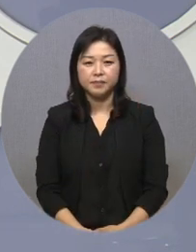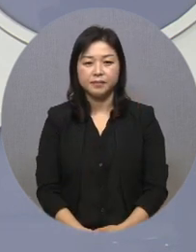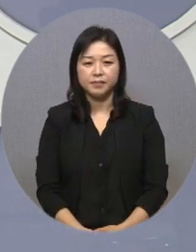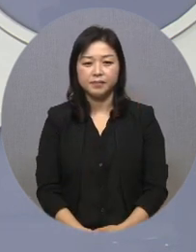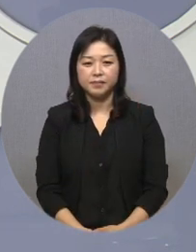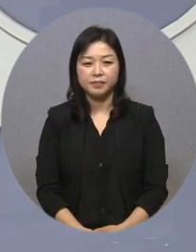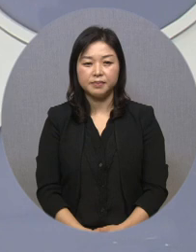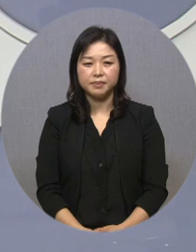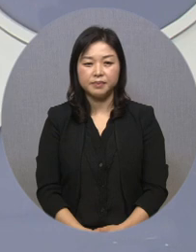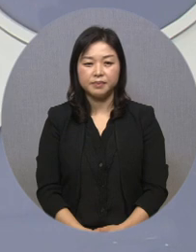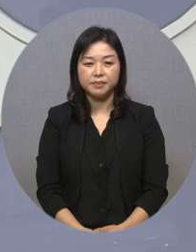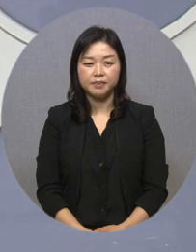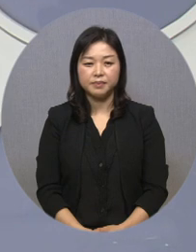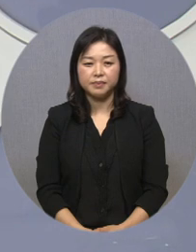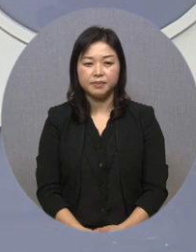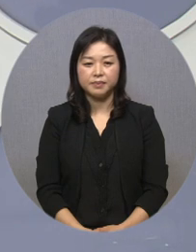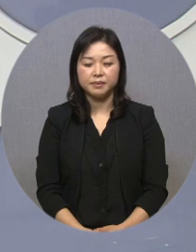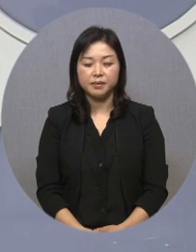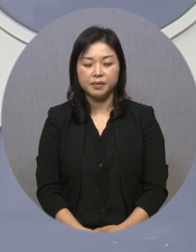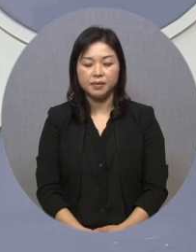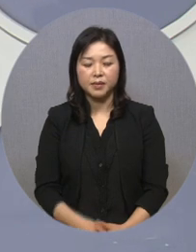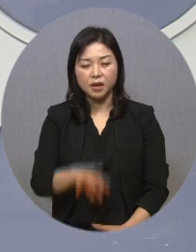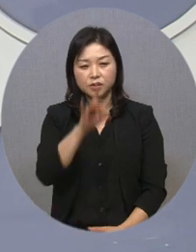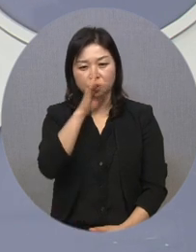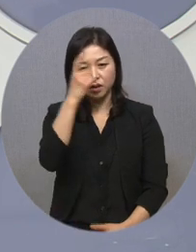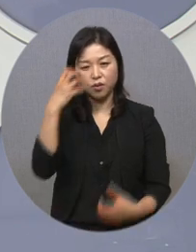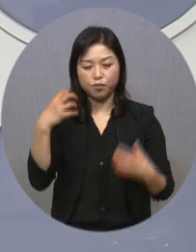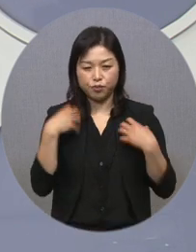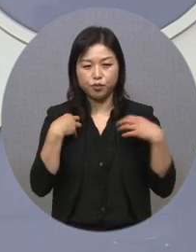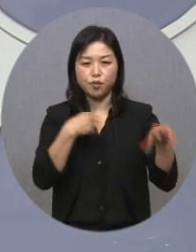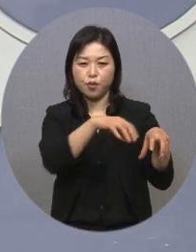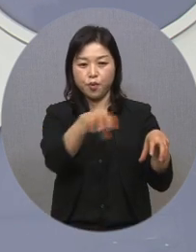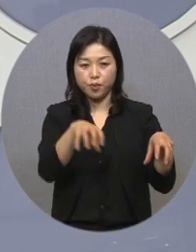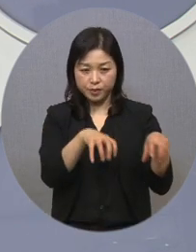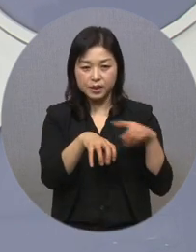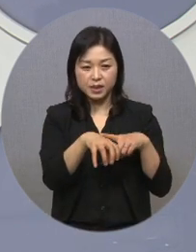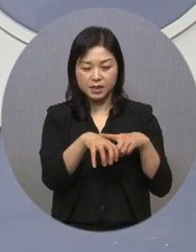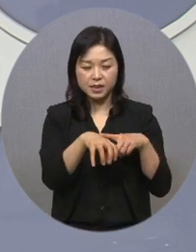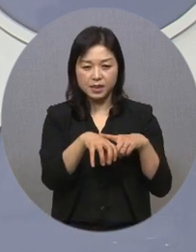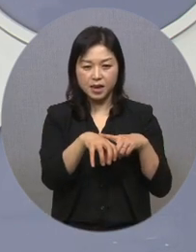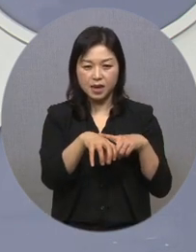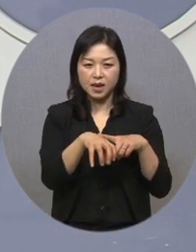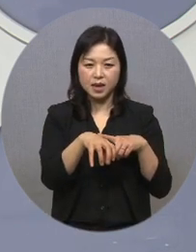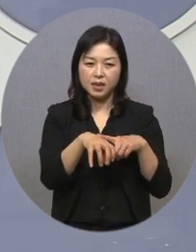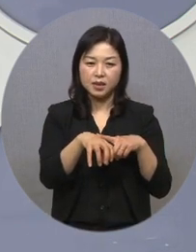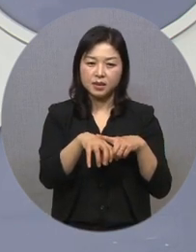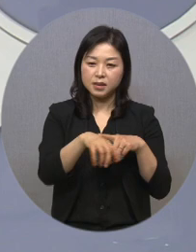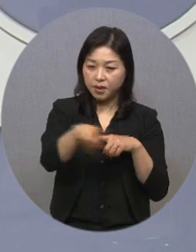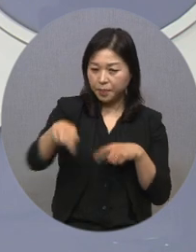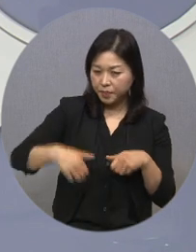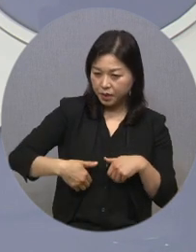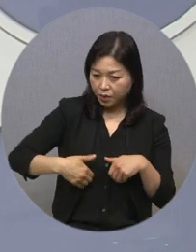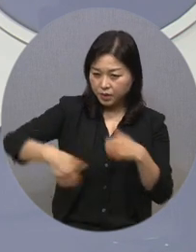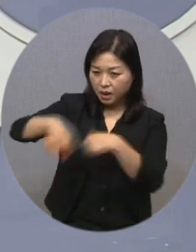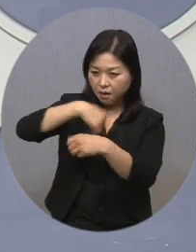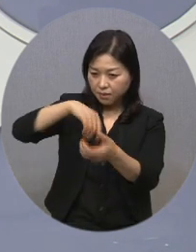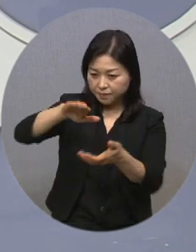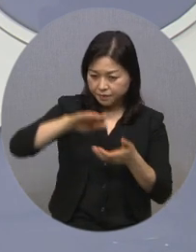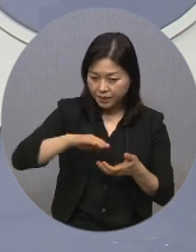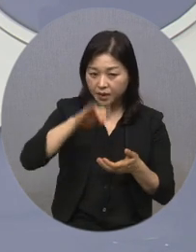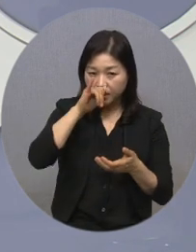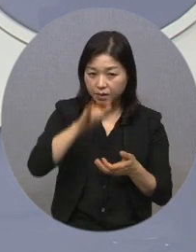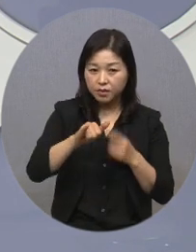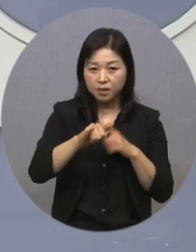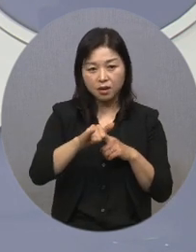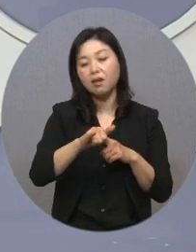있습니다. 이러한 내용들을 중앙부처가 함께 이것들을 받아들이고 있기 때문에 행안부를 비롯한